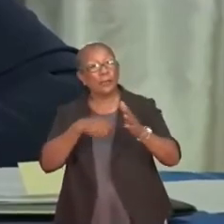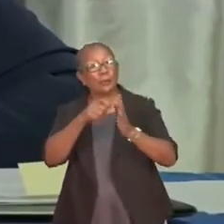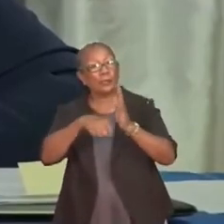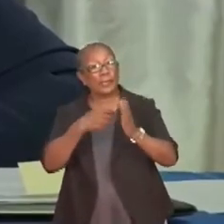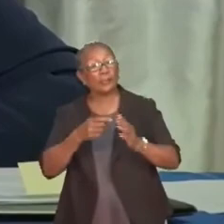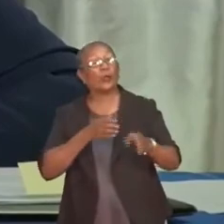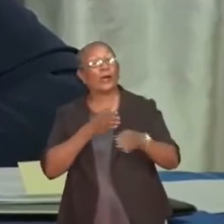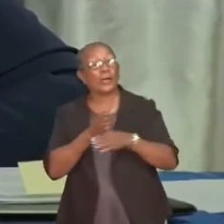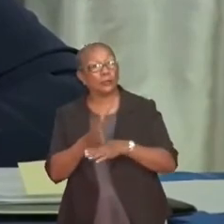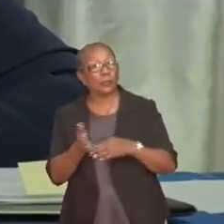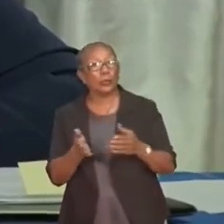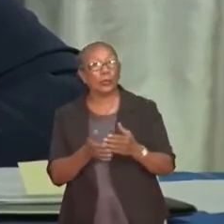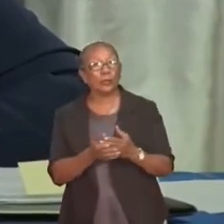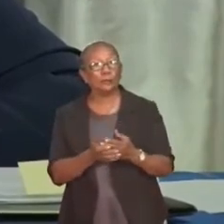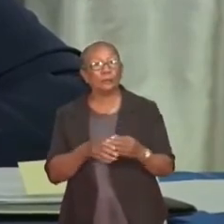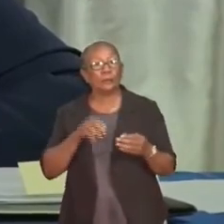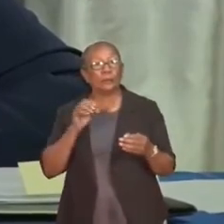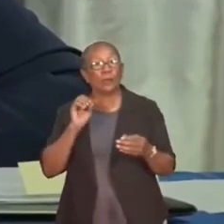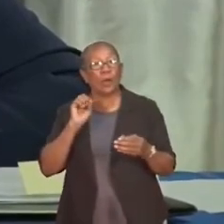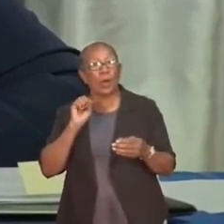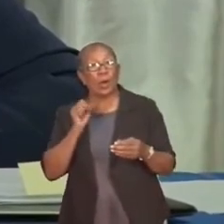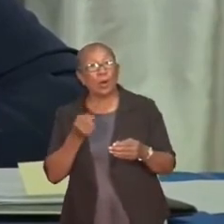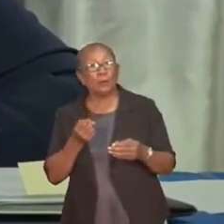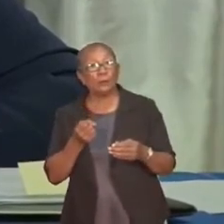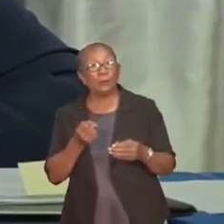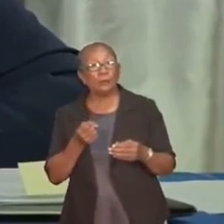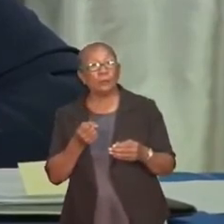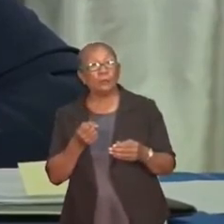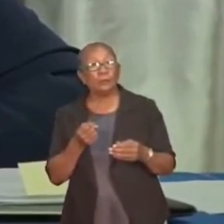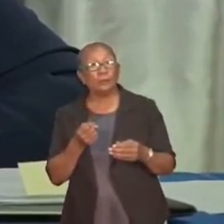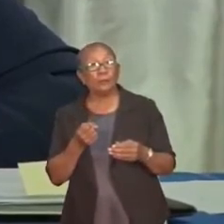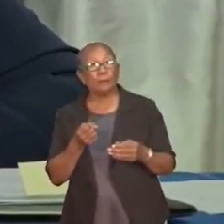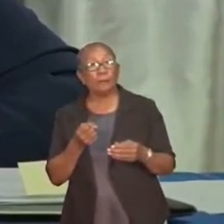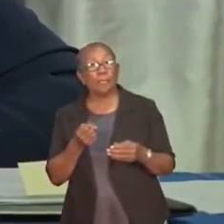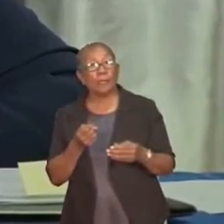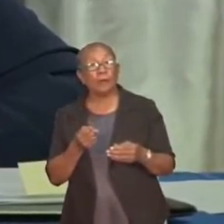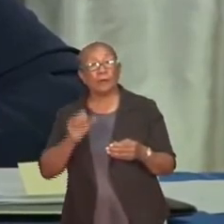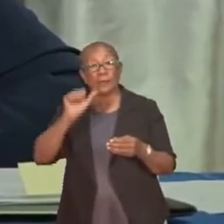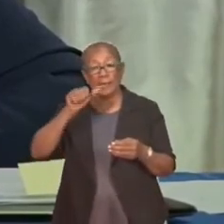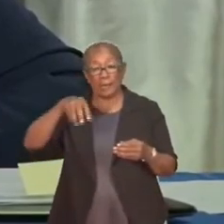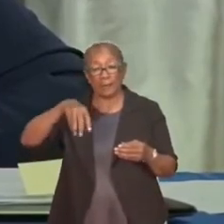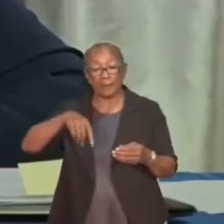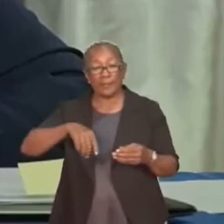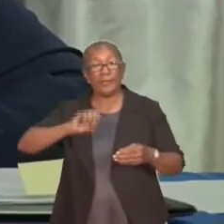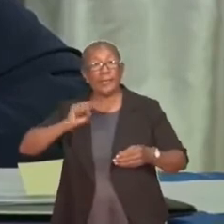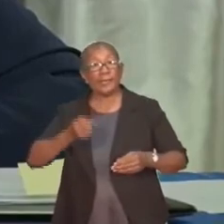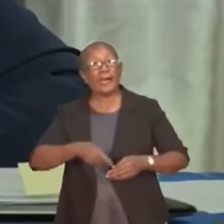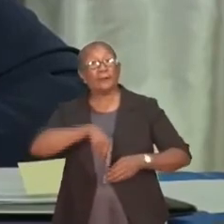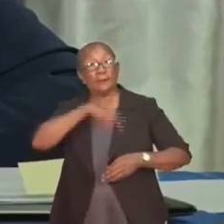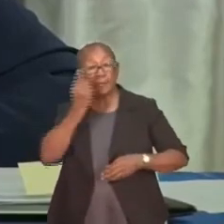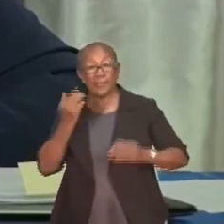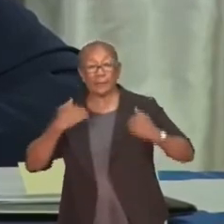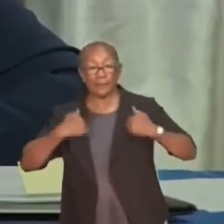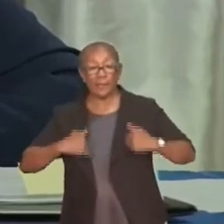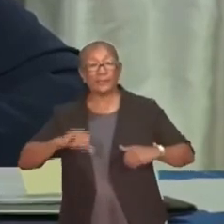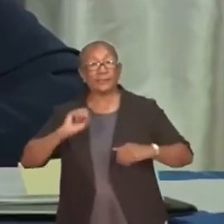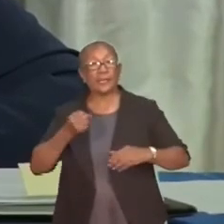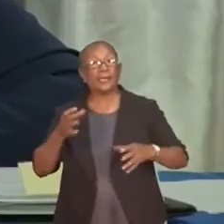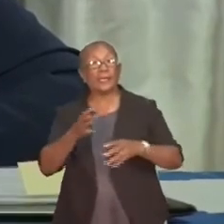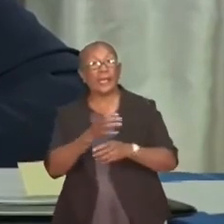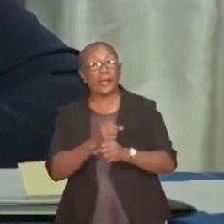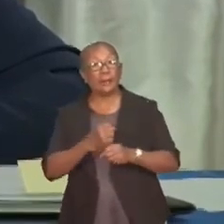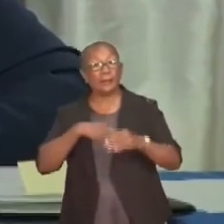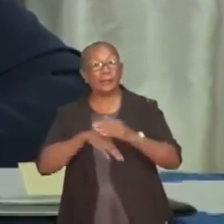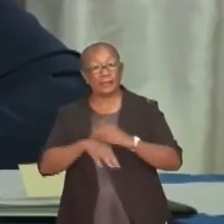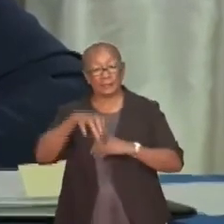ook een optopping op de funding van AHP, zodat we meer burgers kunnen helpen in stad